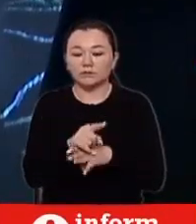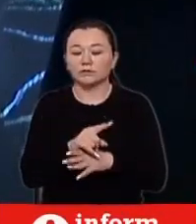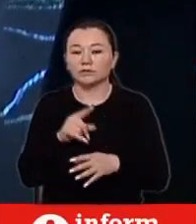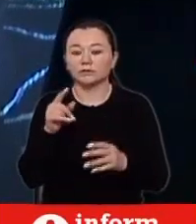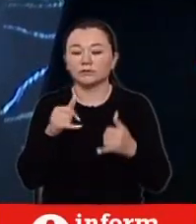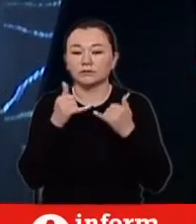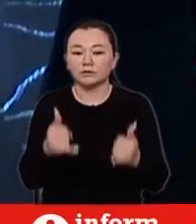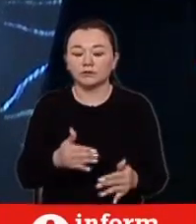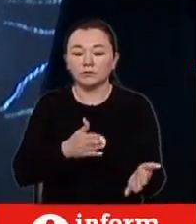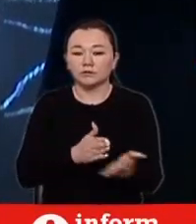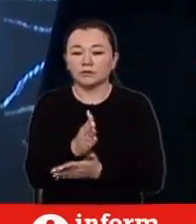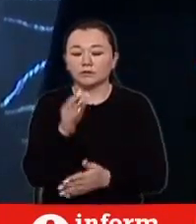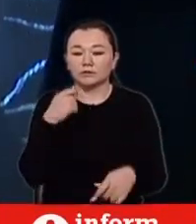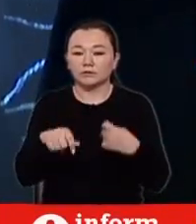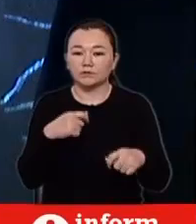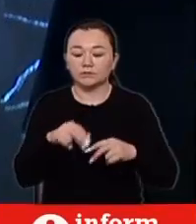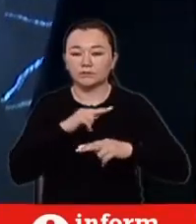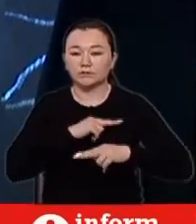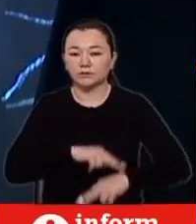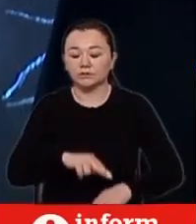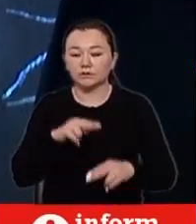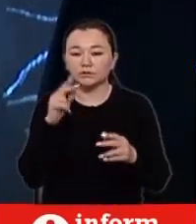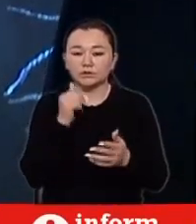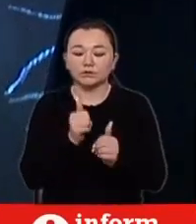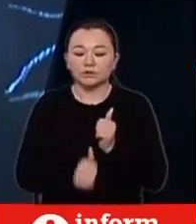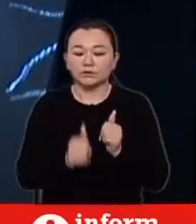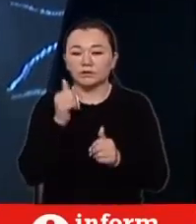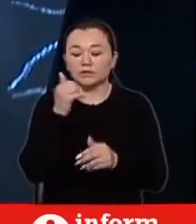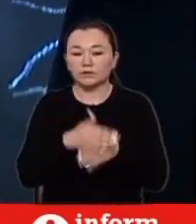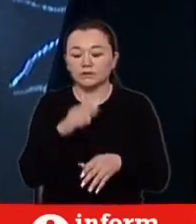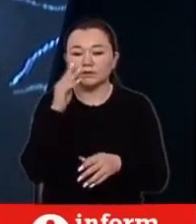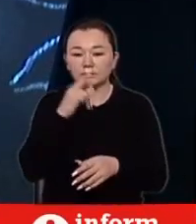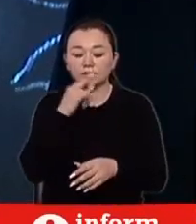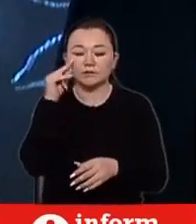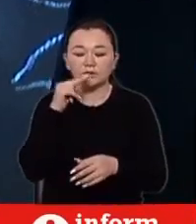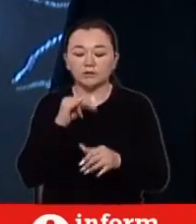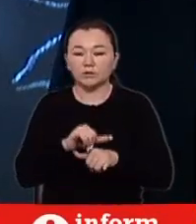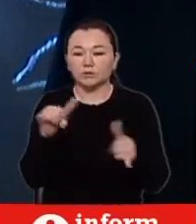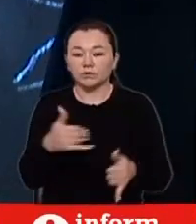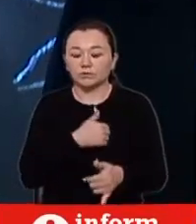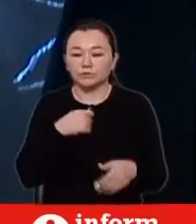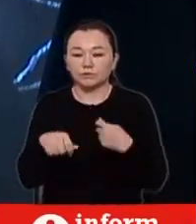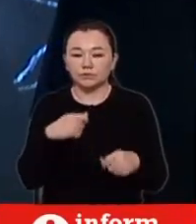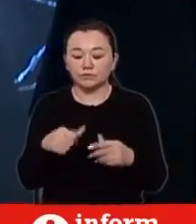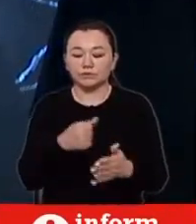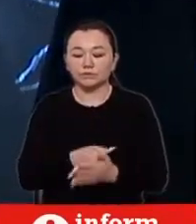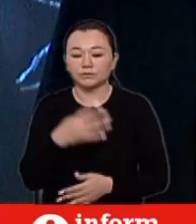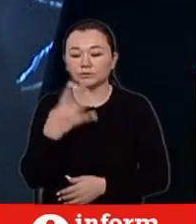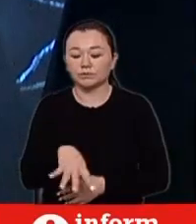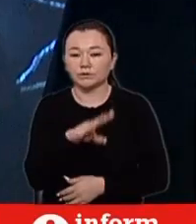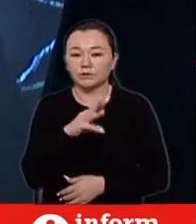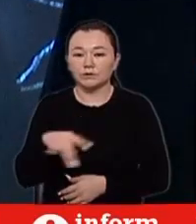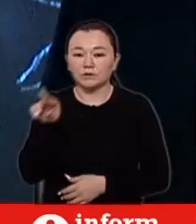приоритетные направления торгового сотрудничества в частности Казахстан и Китай намерены увеличить объем торговли до 40